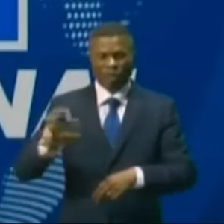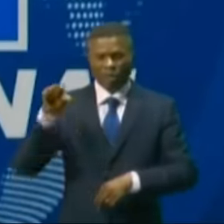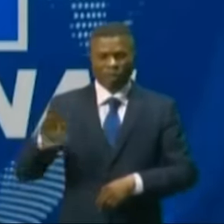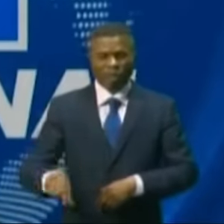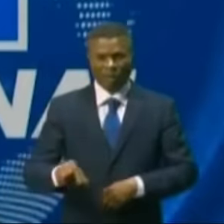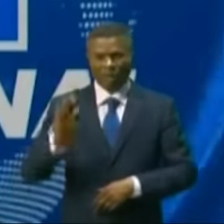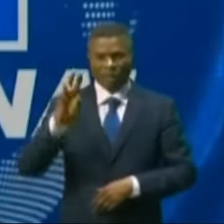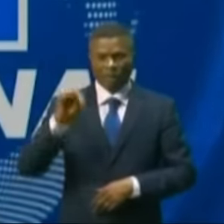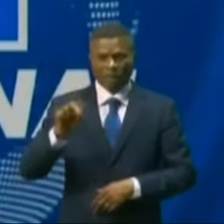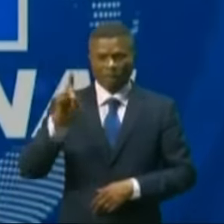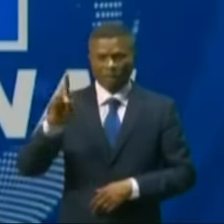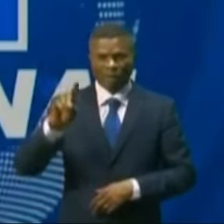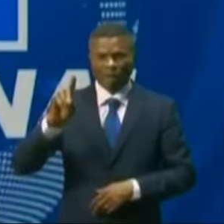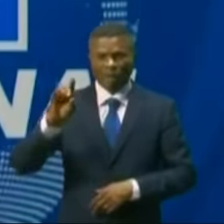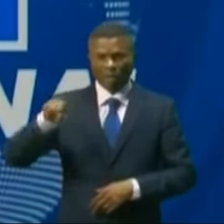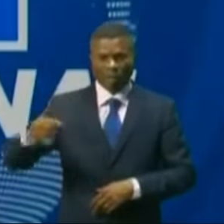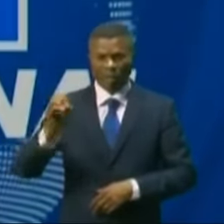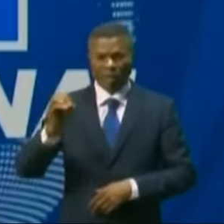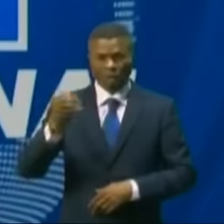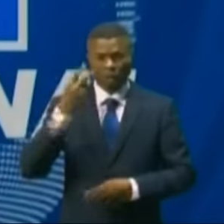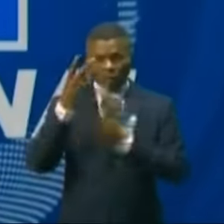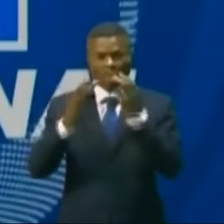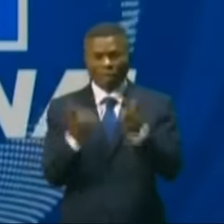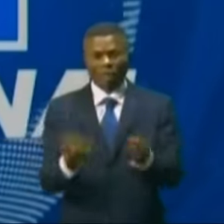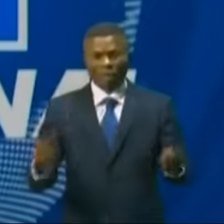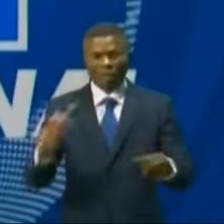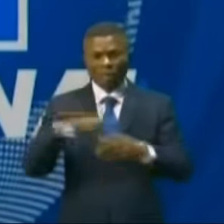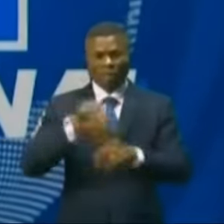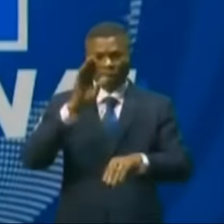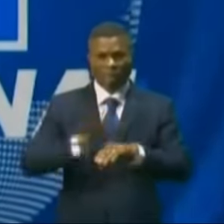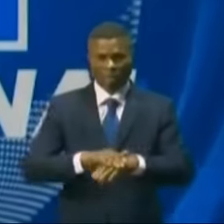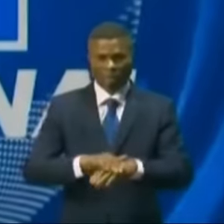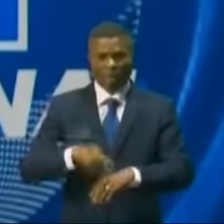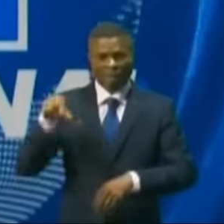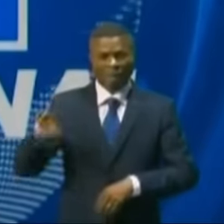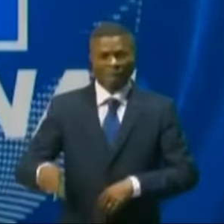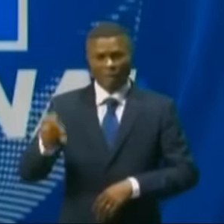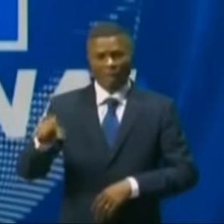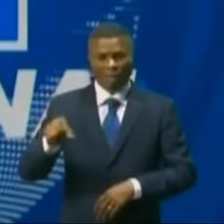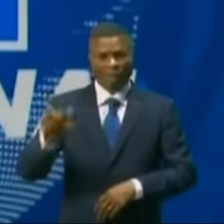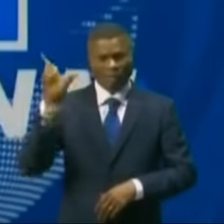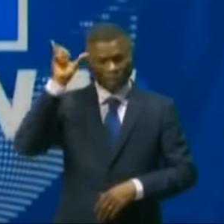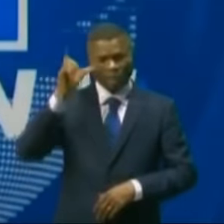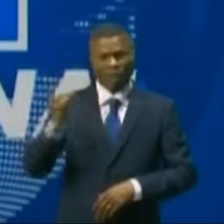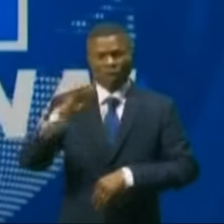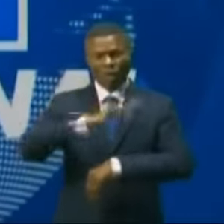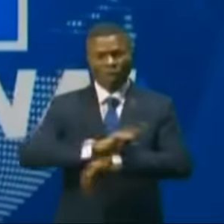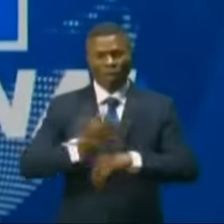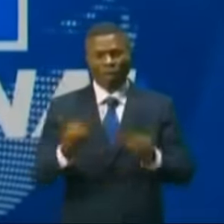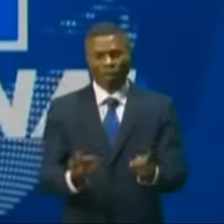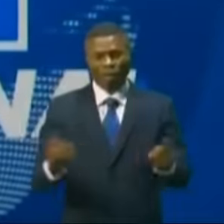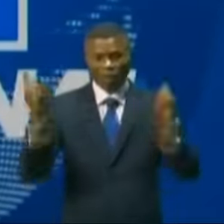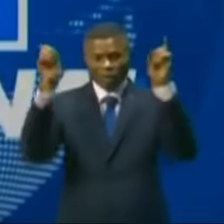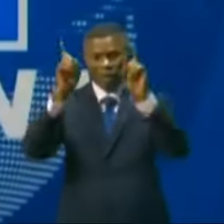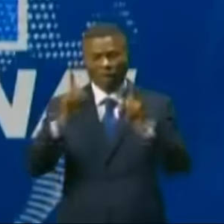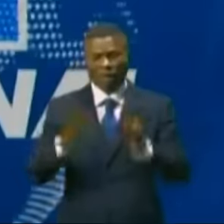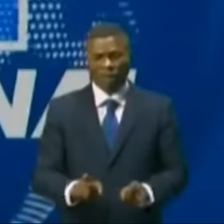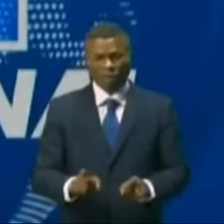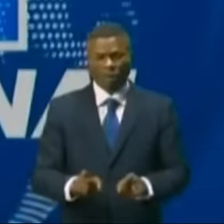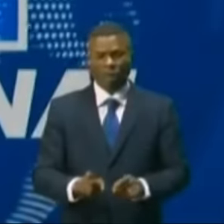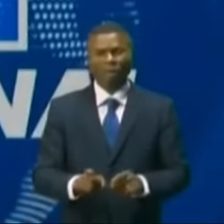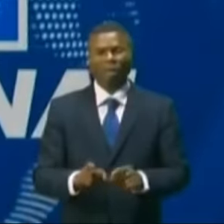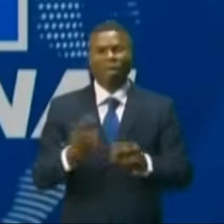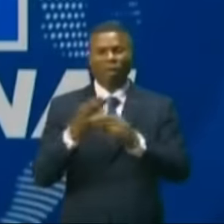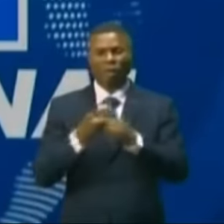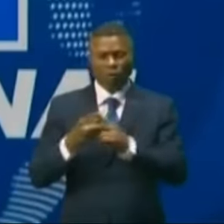Njoli, a visité les enfants habitant le quartier Pakajuma. C'était pour célébrer la journée de l'enfant africain. Un concours de